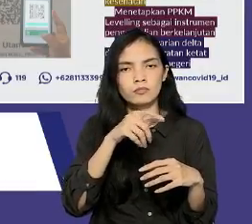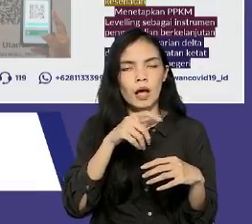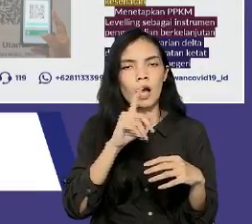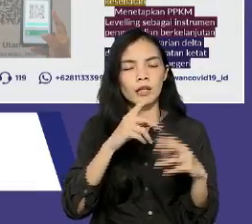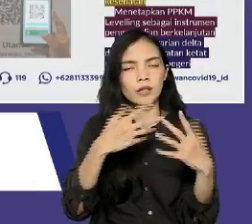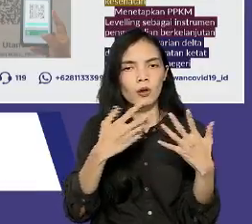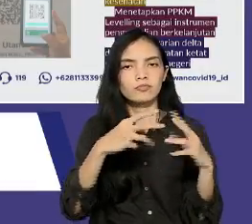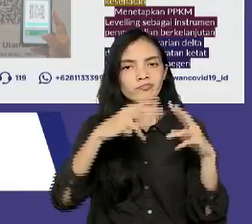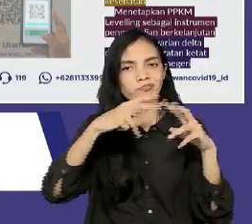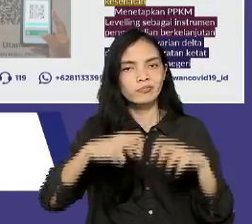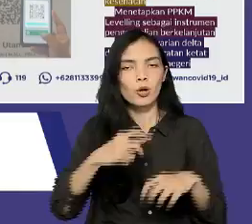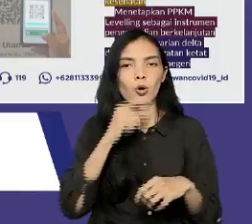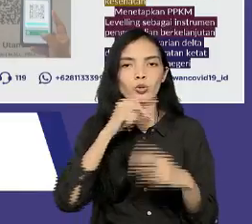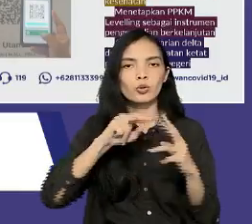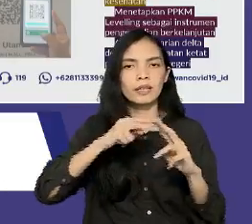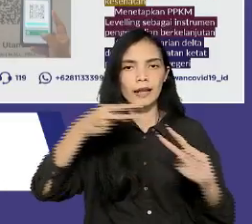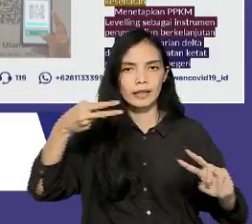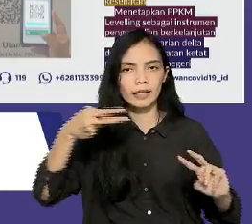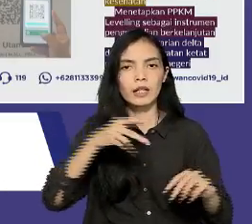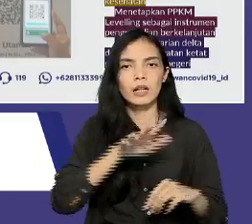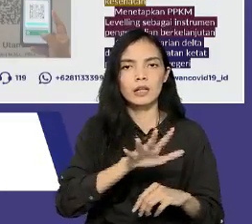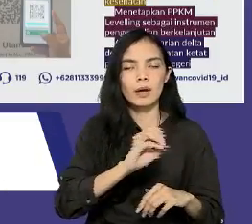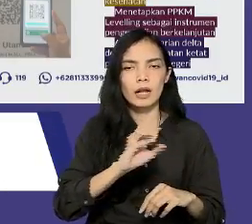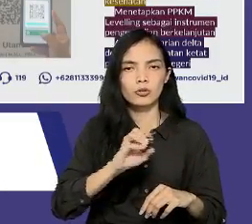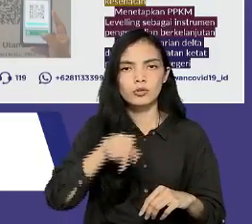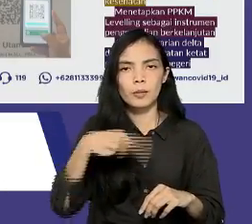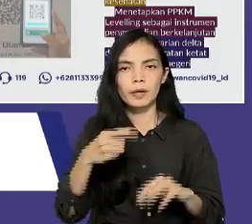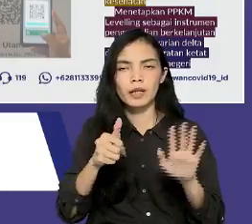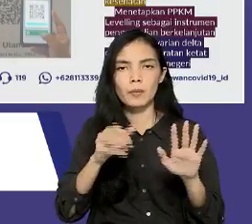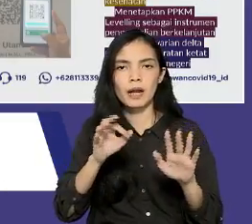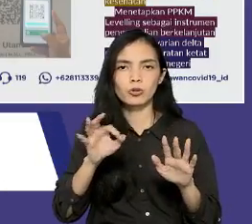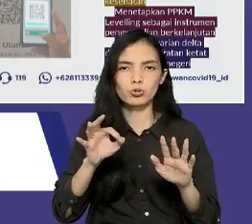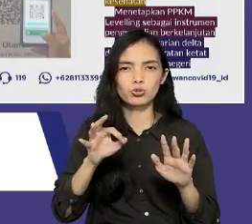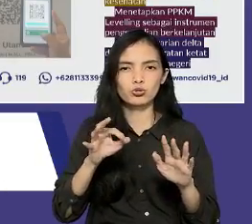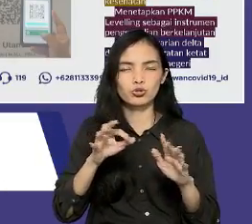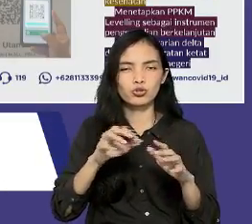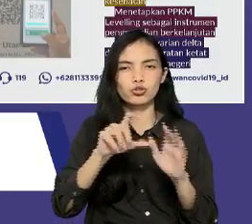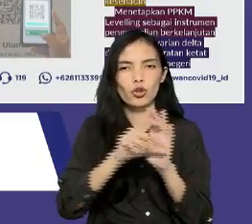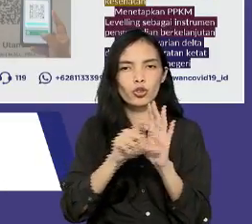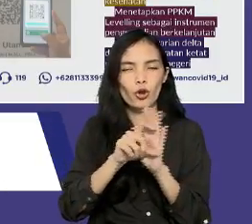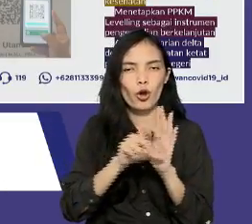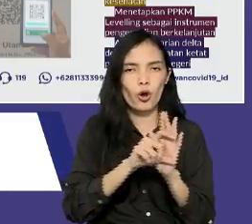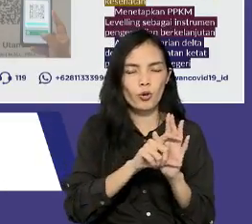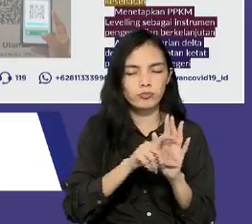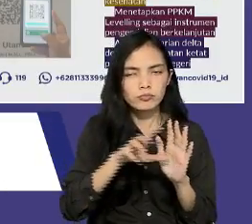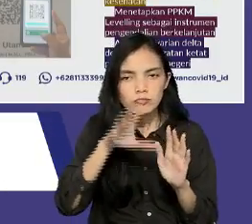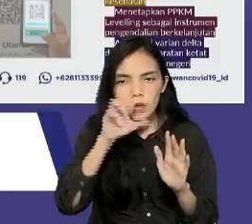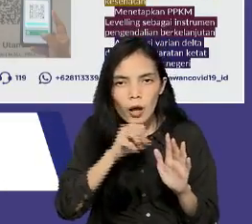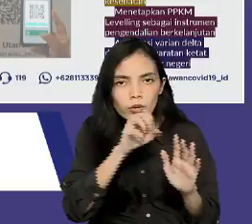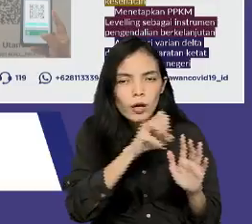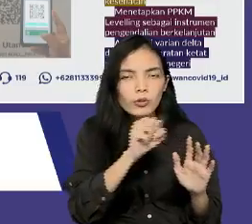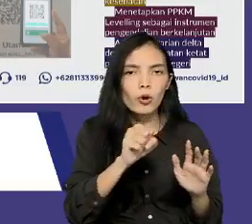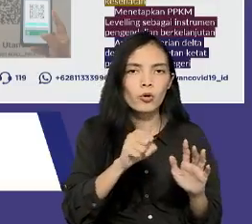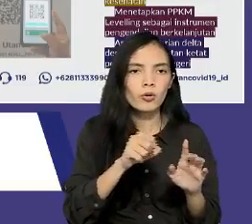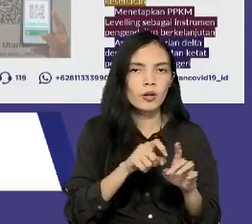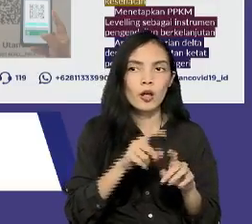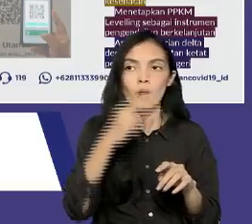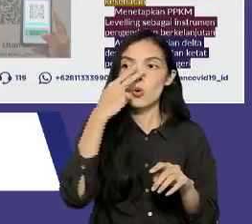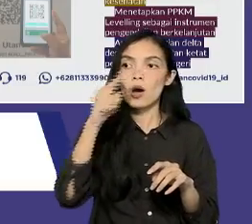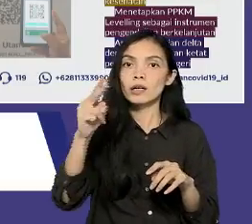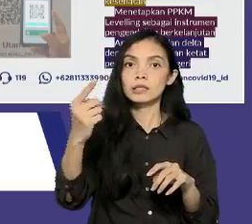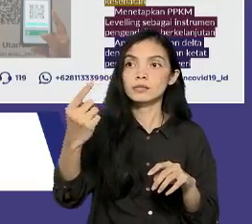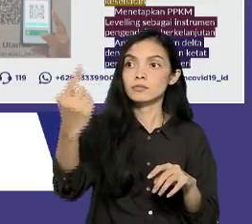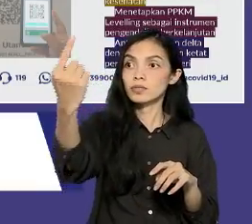genetik sebanyak 500 sampai dengan 600 sampel. Selain mencegah masuknya varian dari